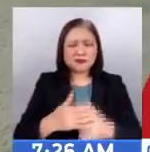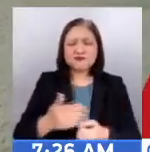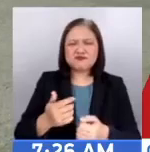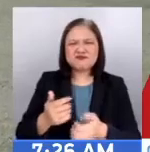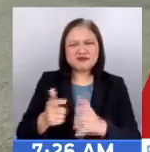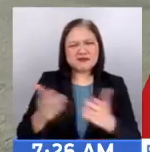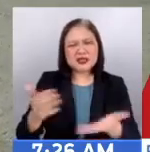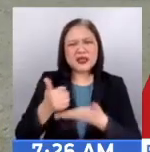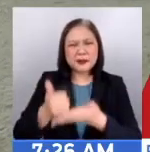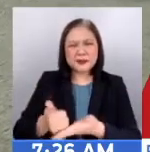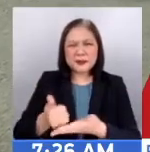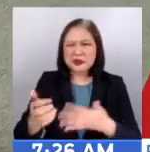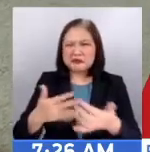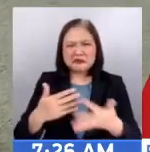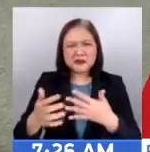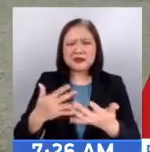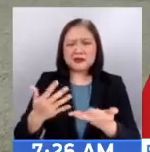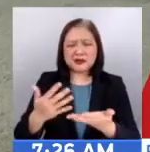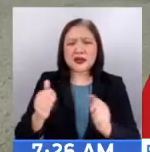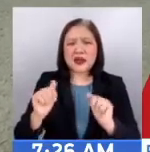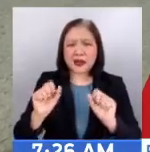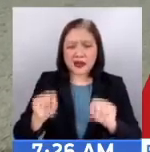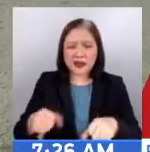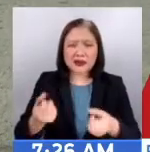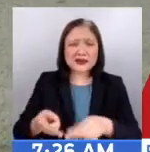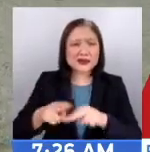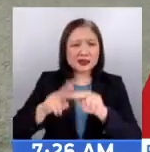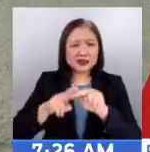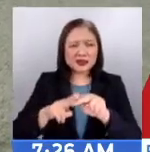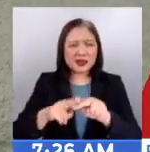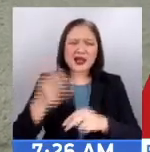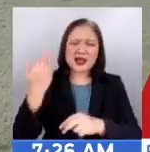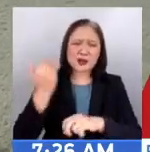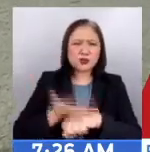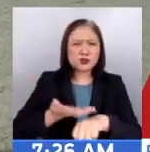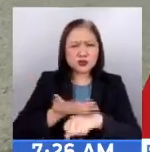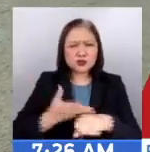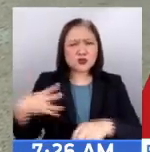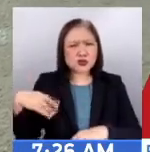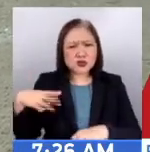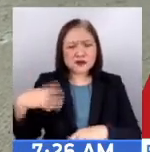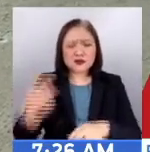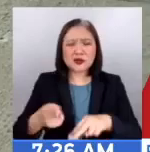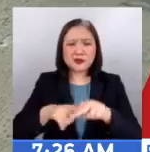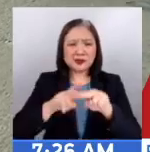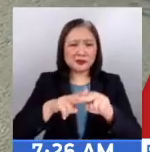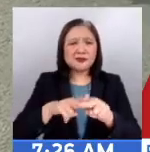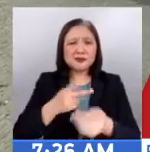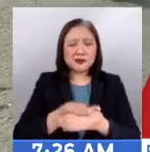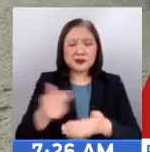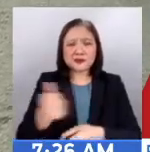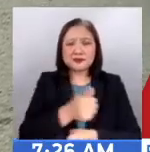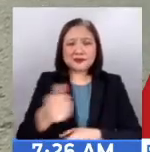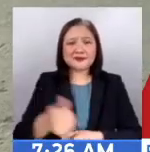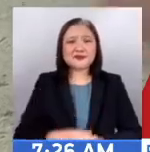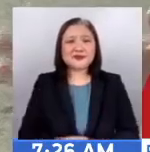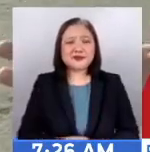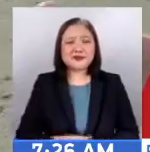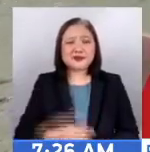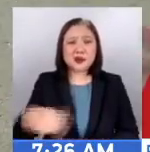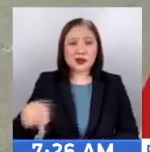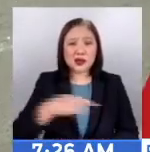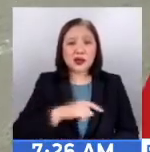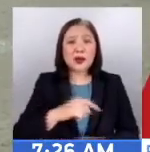kahit paano may increase na matagal na naman nilang inaantabayan ng pagbigyan sila, no? At yung ating mga commuter nga lang,